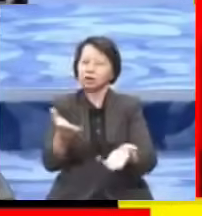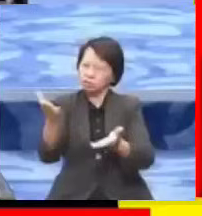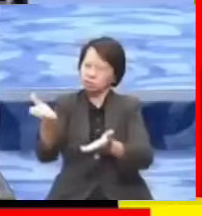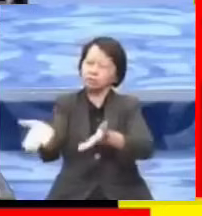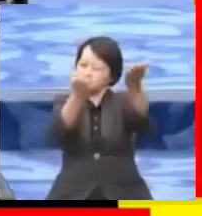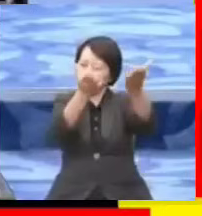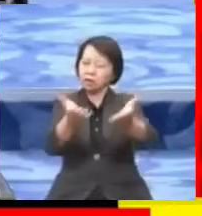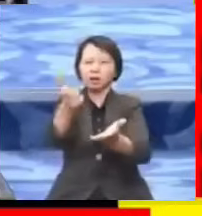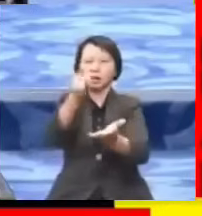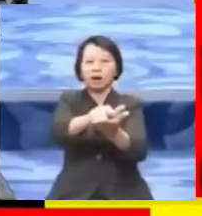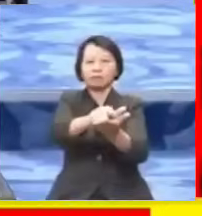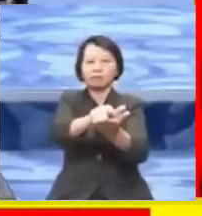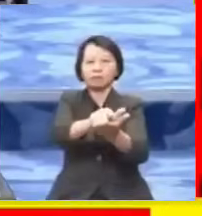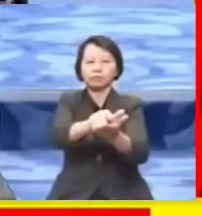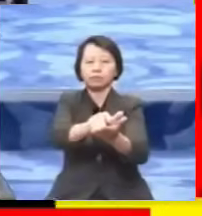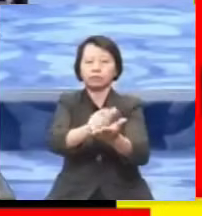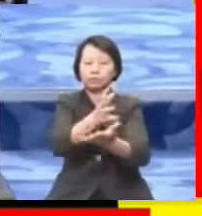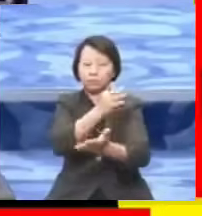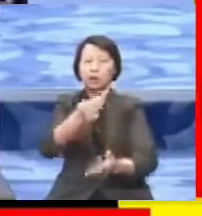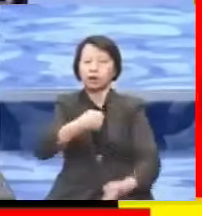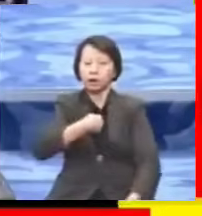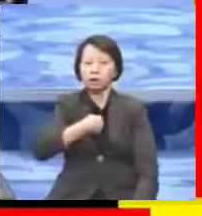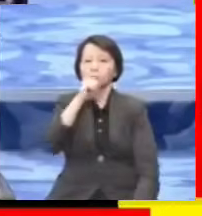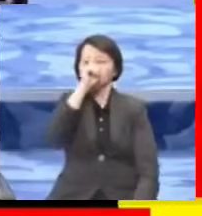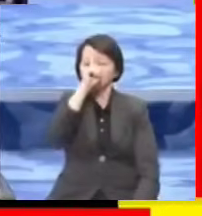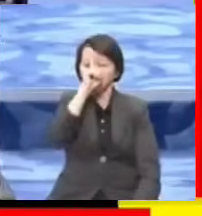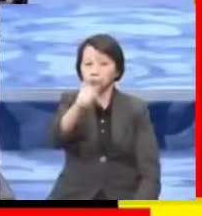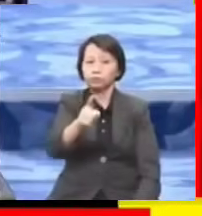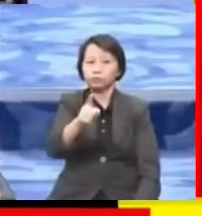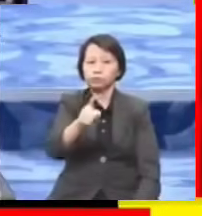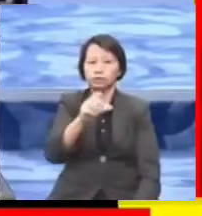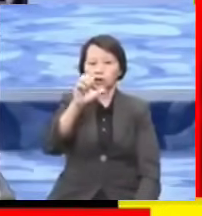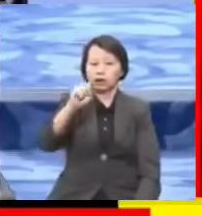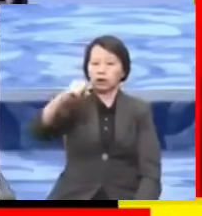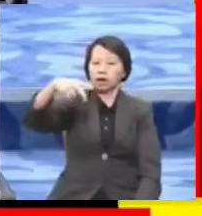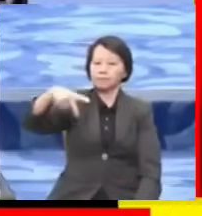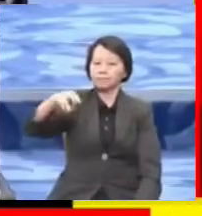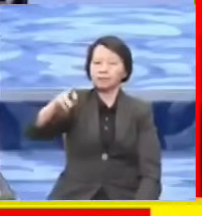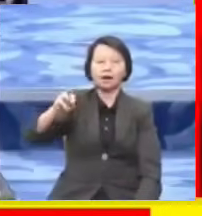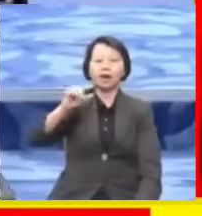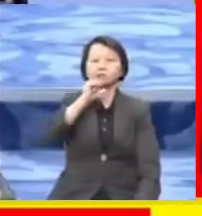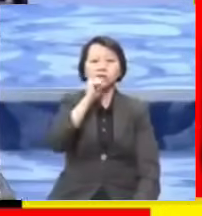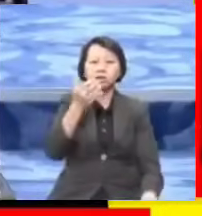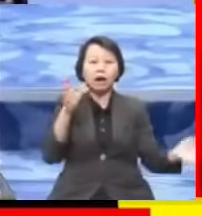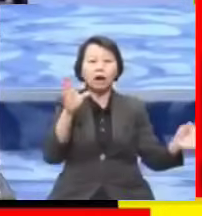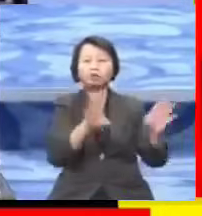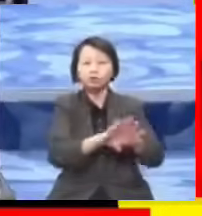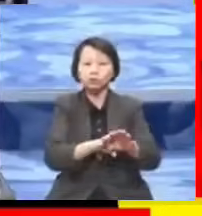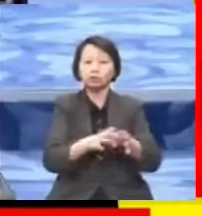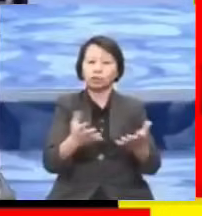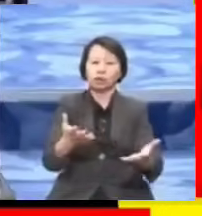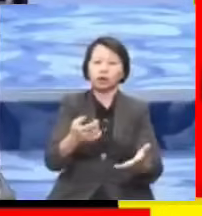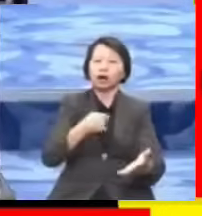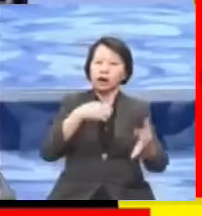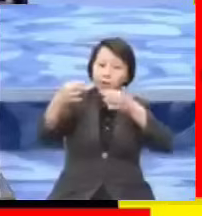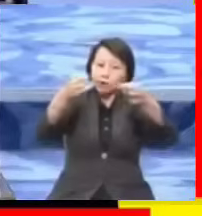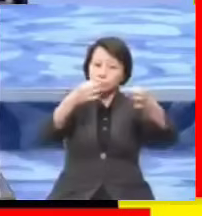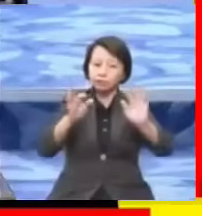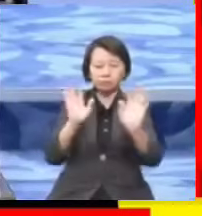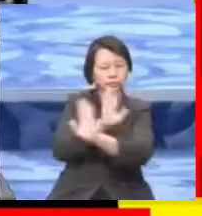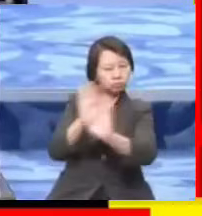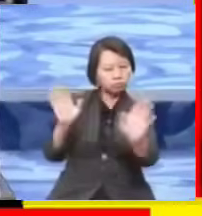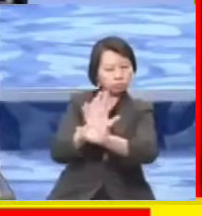lapor. Dan saya pastikan SPRM tidak akan menutup. Ini saya nak jelaskan supaya